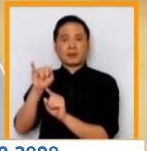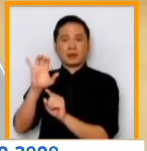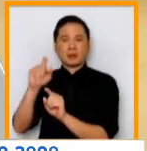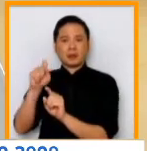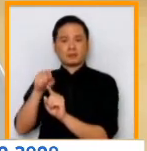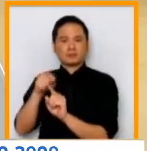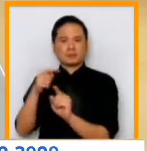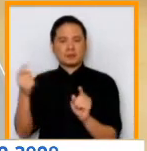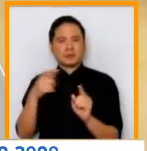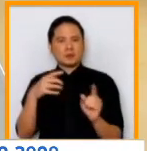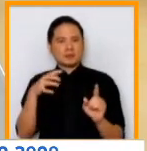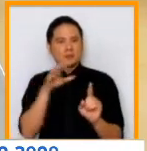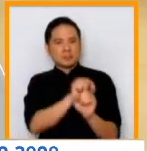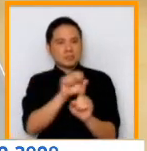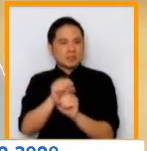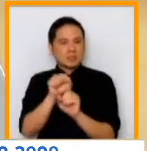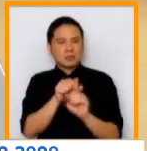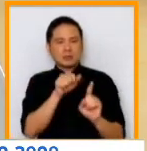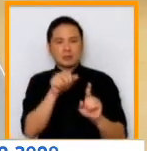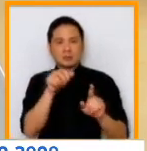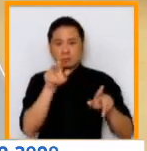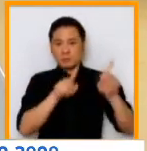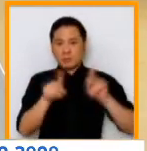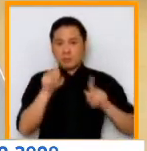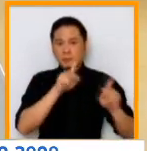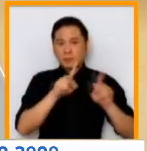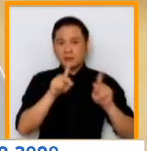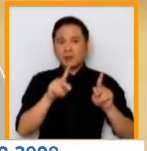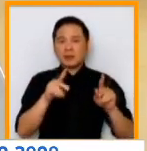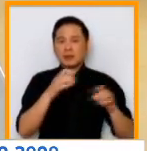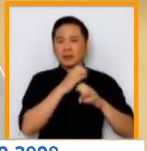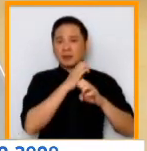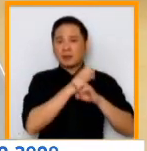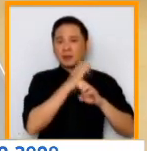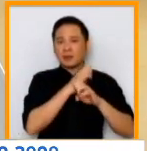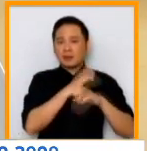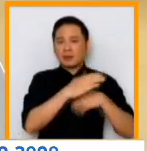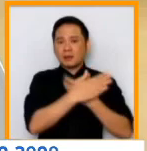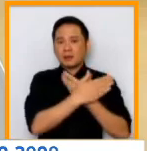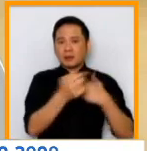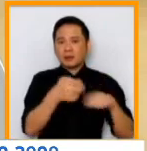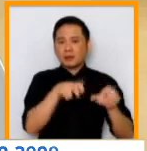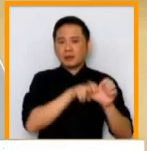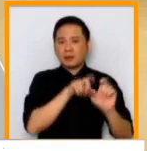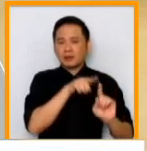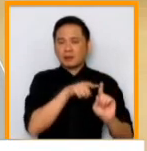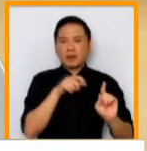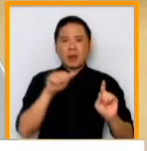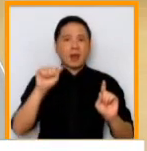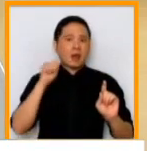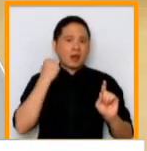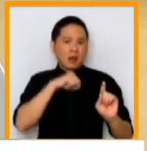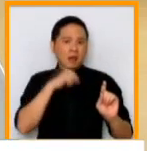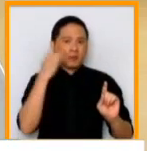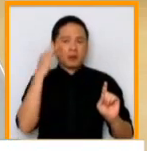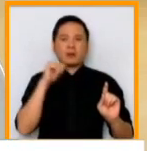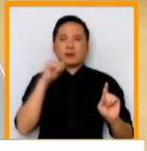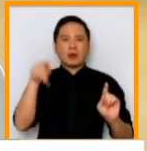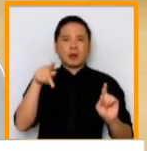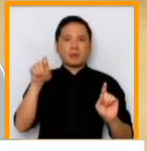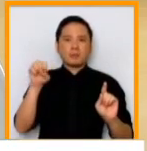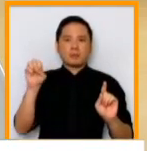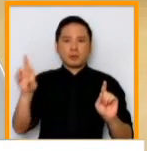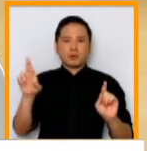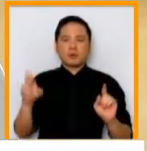naman apor pero nasa labas. Ang iba, quarantine pass o vaccination card lang ang dala. Live mula sa Quezon City, may